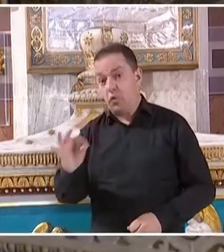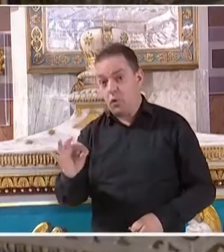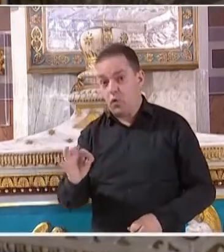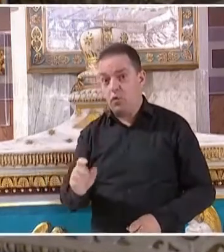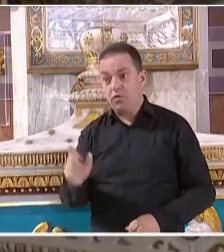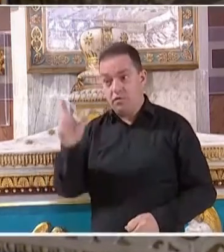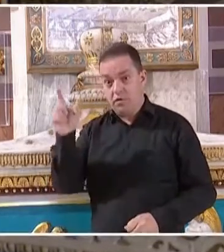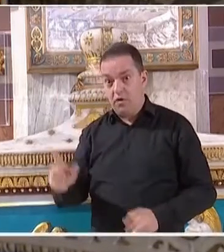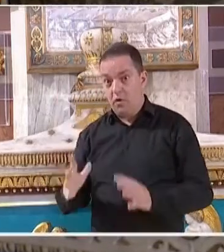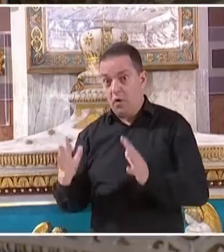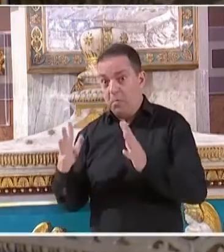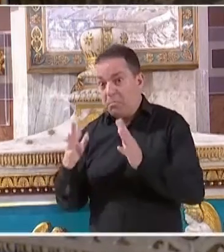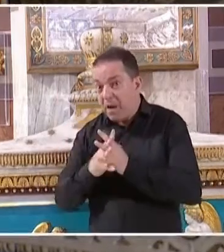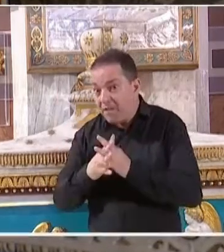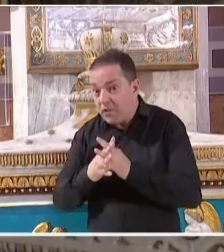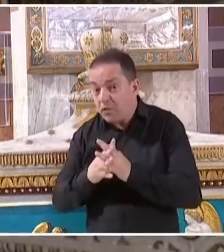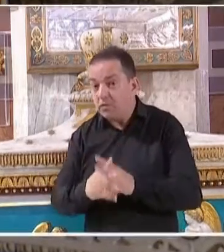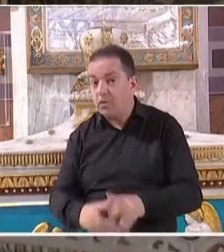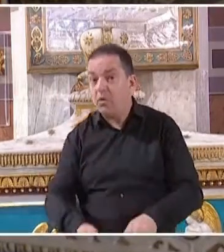Ιησού Χριστού